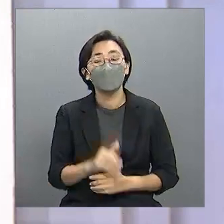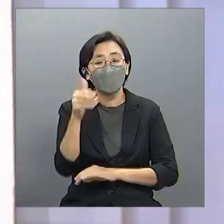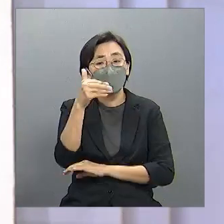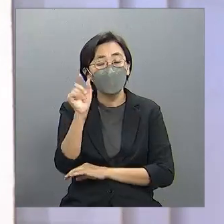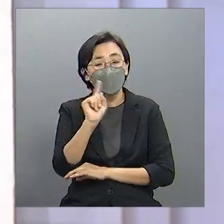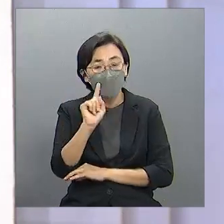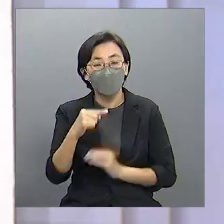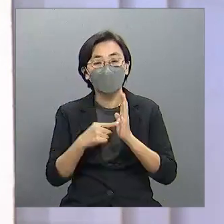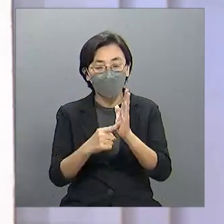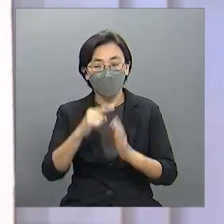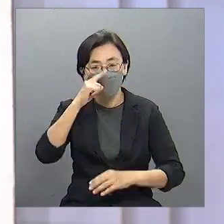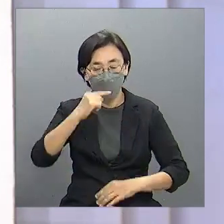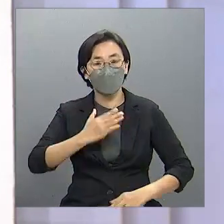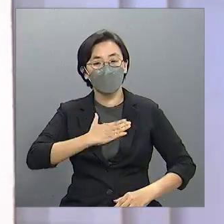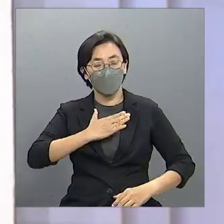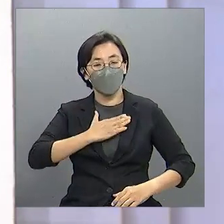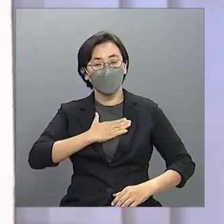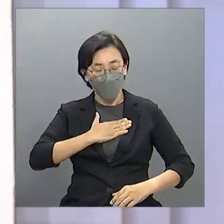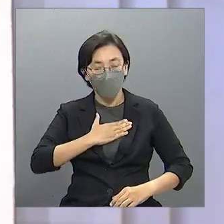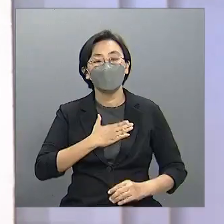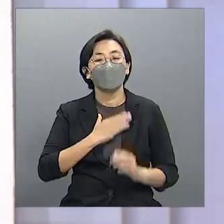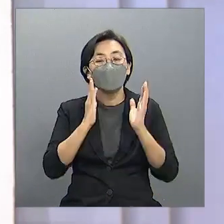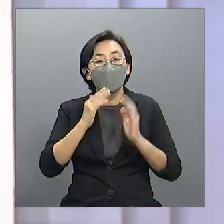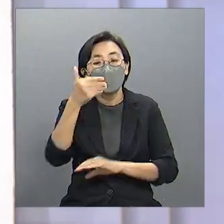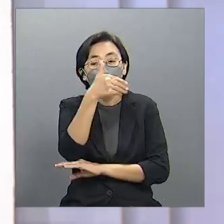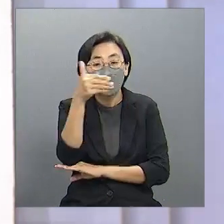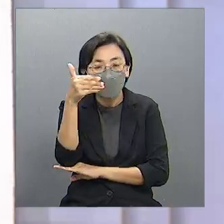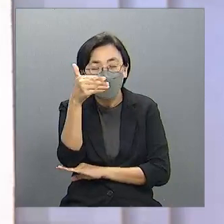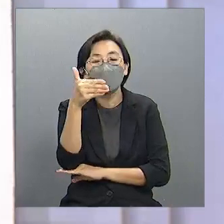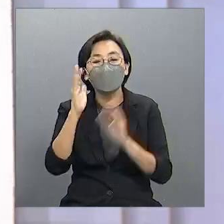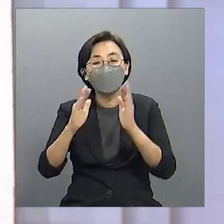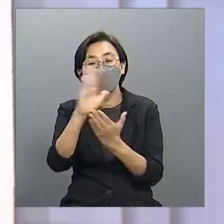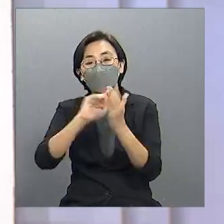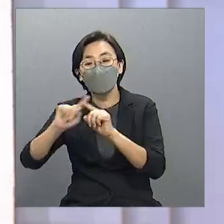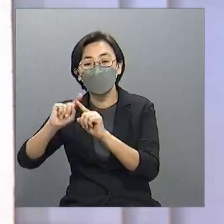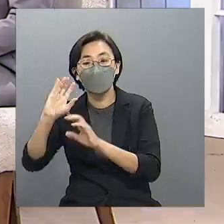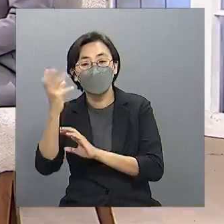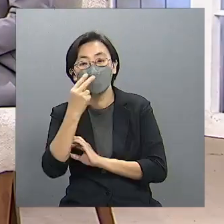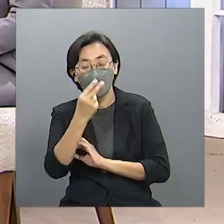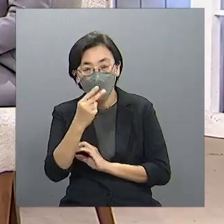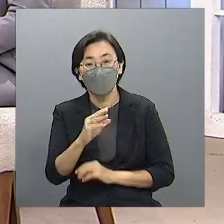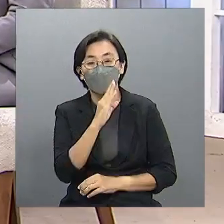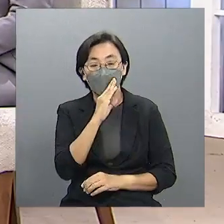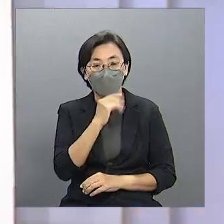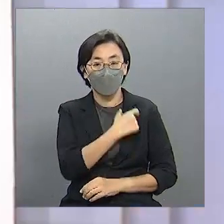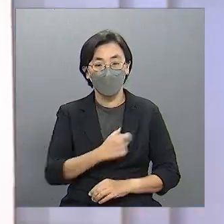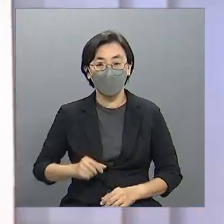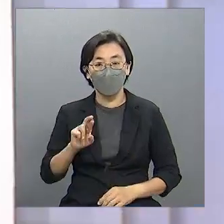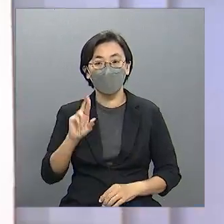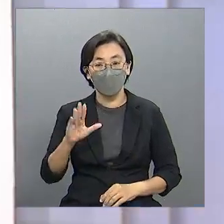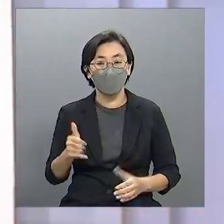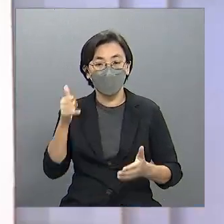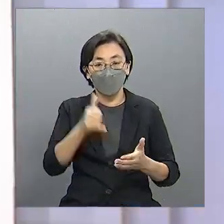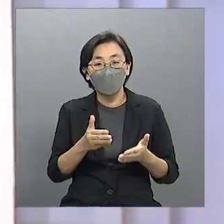ของชาติไทยและนำไปสู่สายตาของคนทั่วโลกเวลารัชกาลที่5เนี่ยเสด็จพระราชดำเนินไปประพาสต่างประเทศด้วยนะครับ